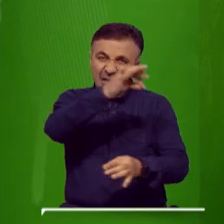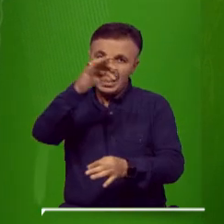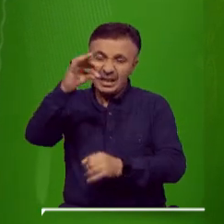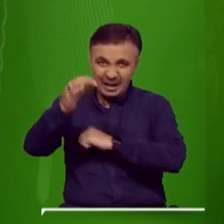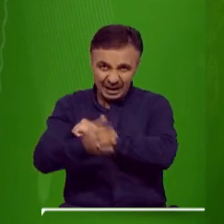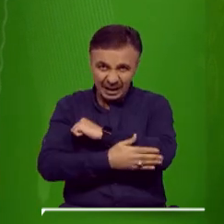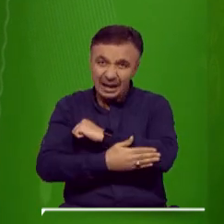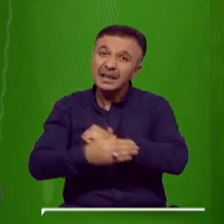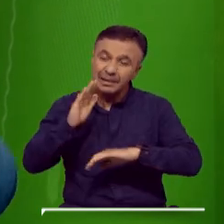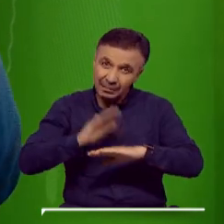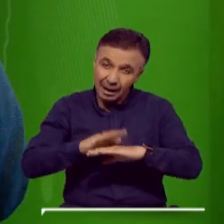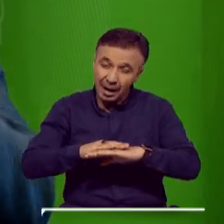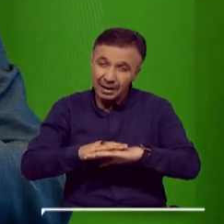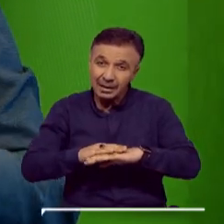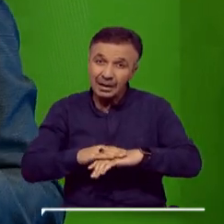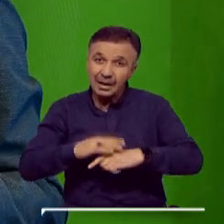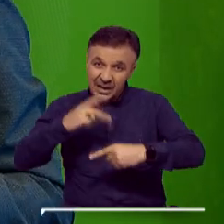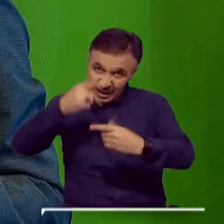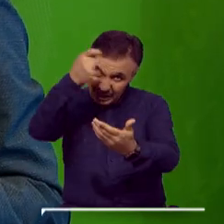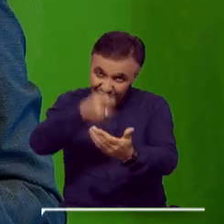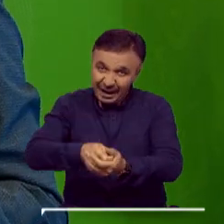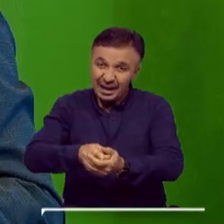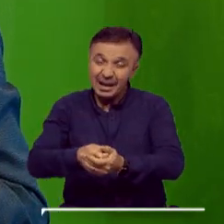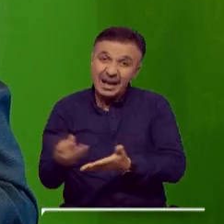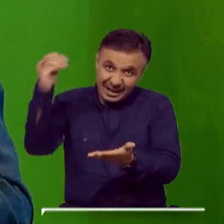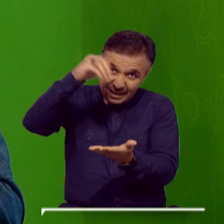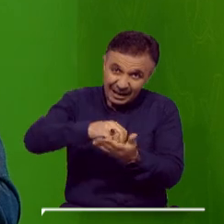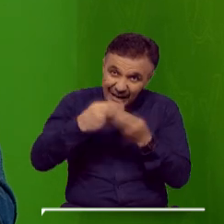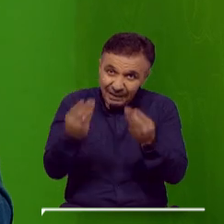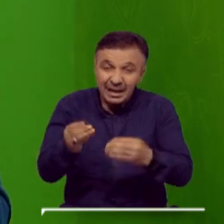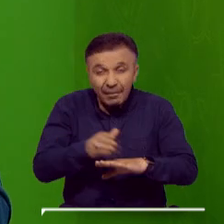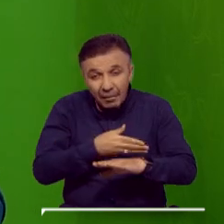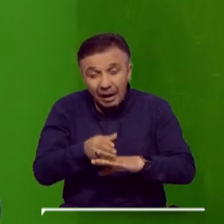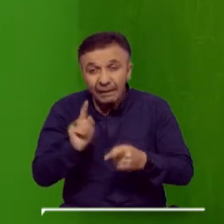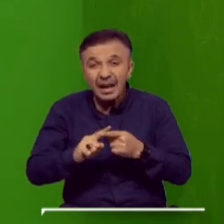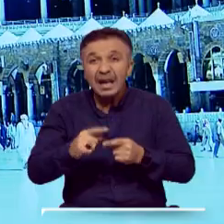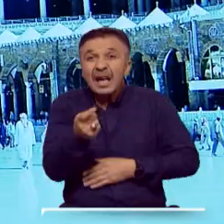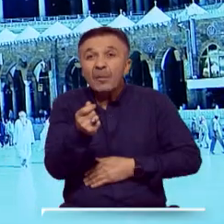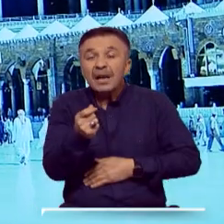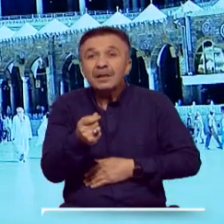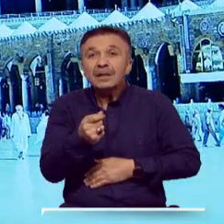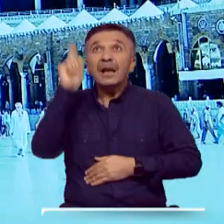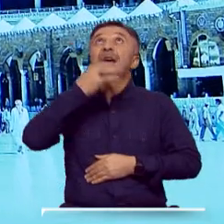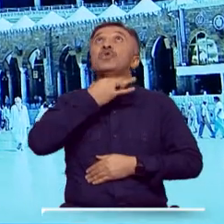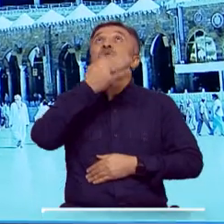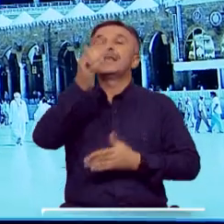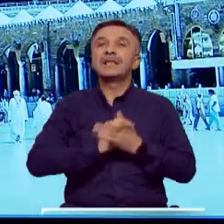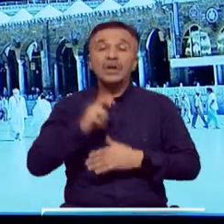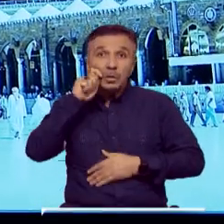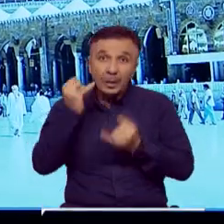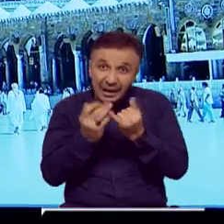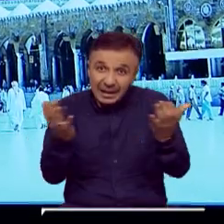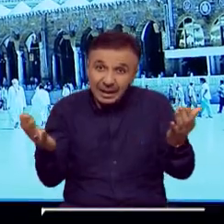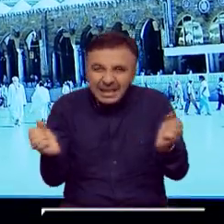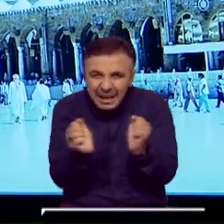koşar, zekat ve sadaka verir, mal ve paramızla şükrederiz. Müslüman kardeşlerimize